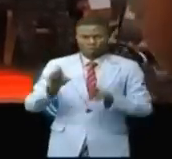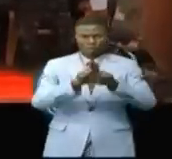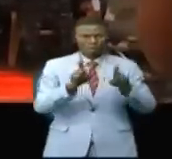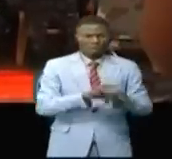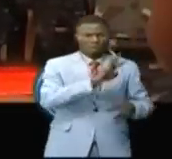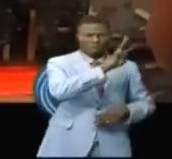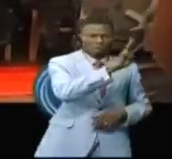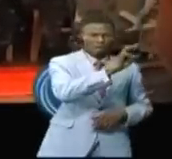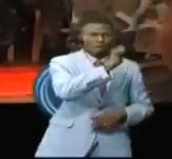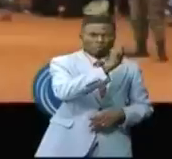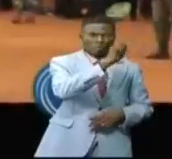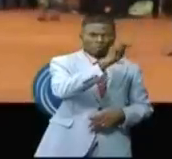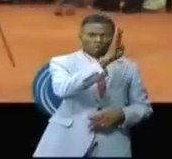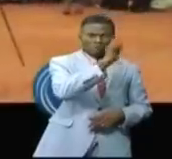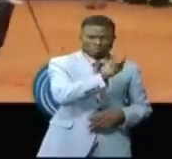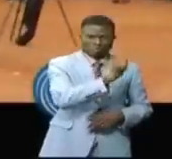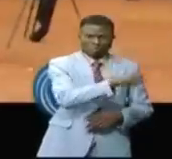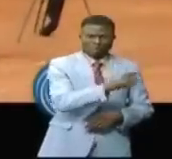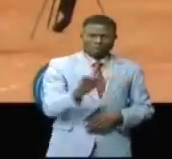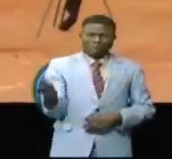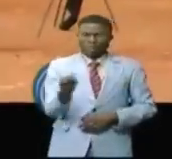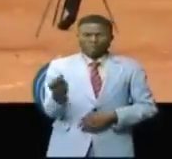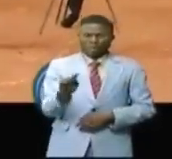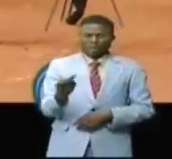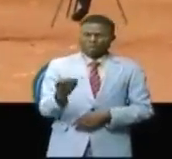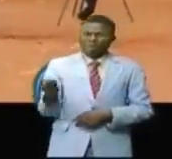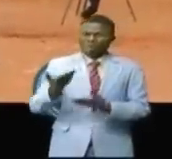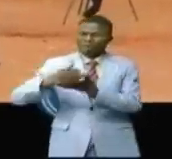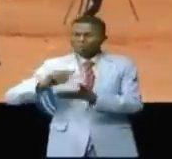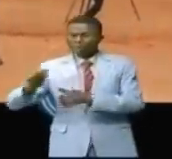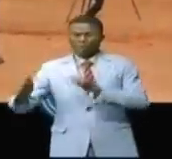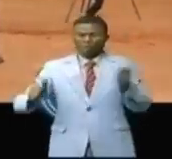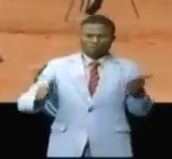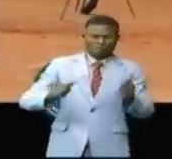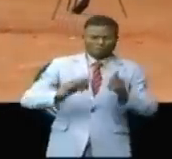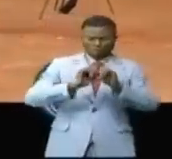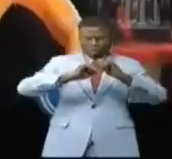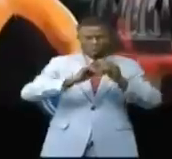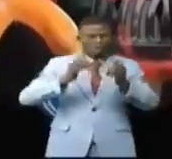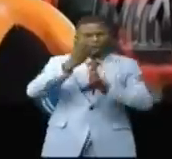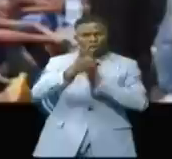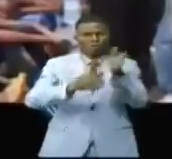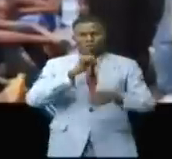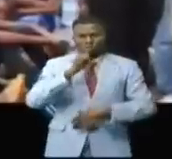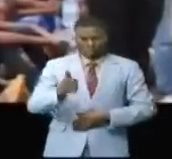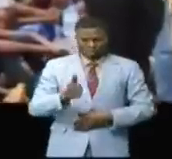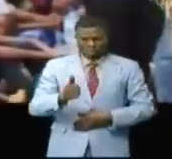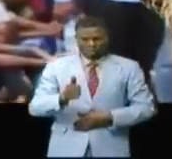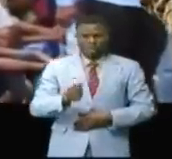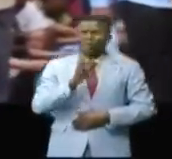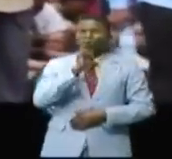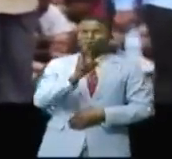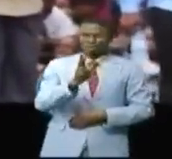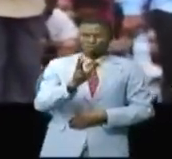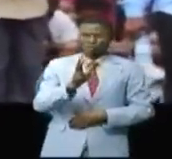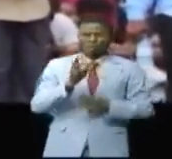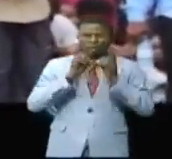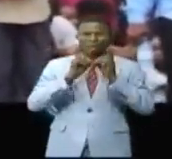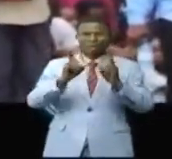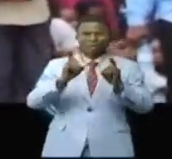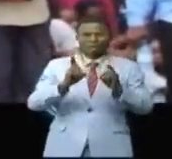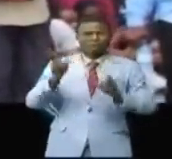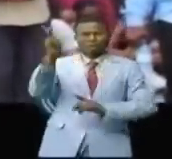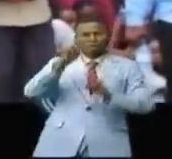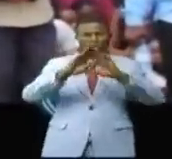rumbas aucune partie du territoire de mambasa ne sera amputée un métier de vérité au cours duquel les habitants